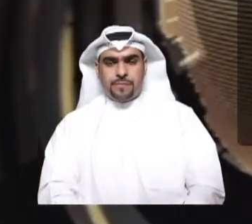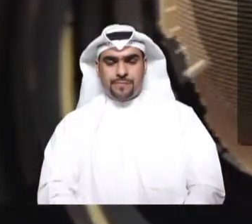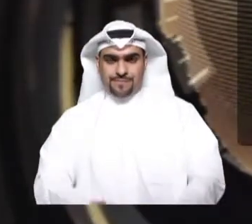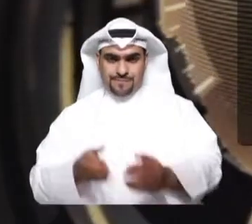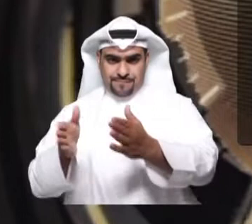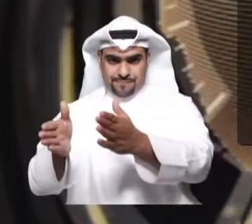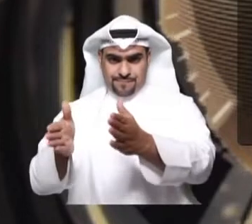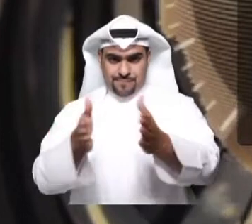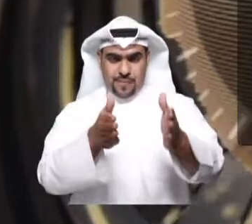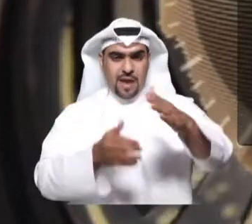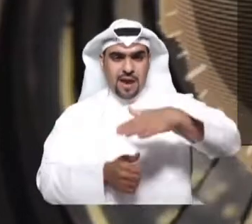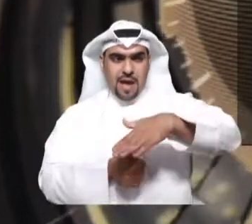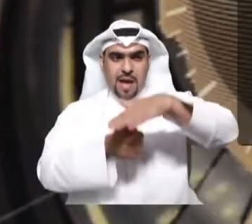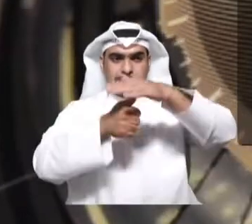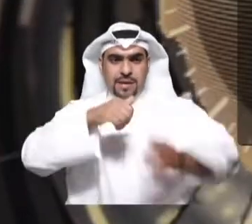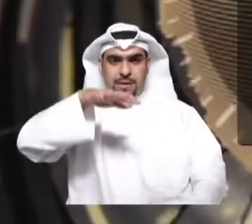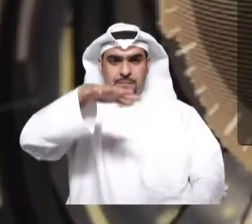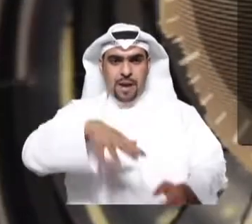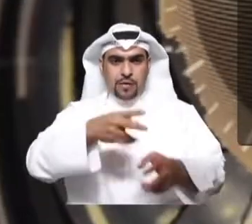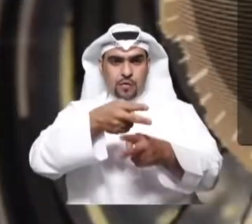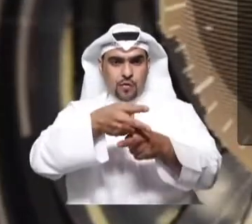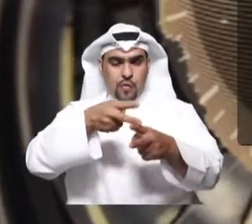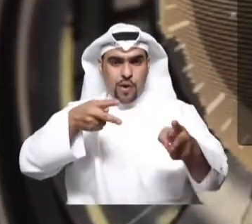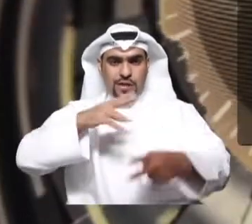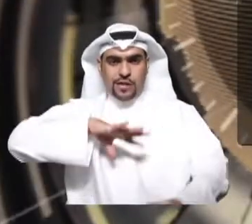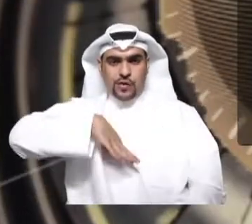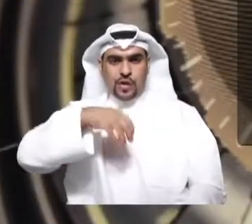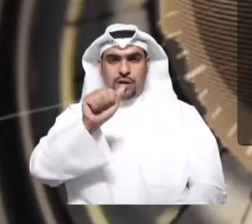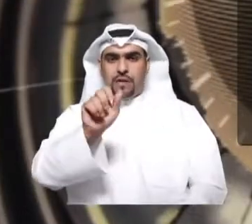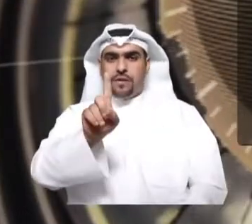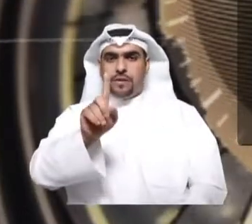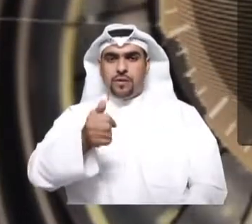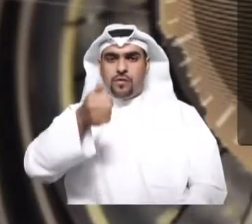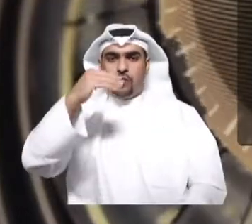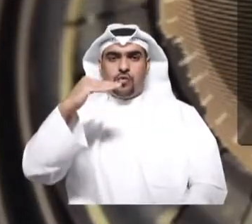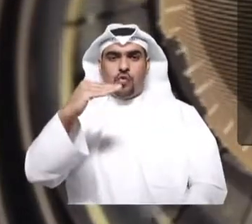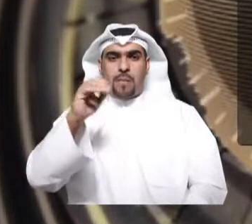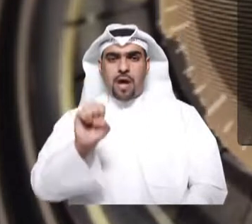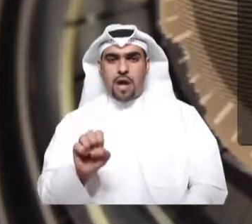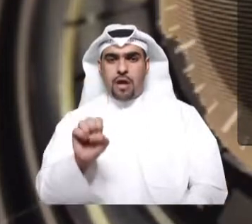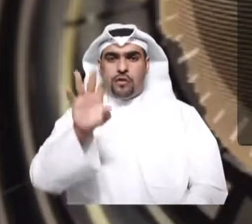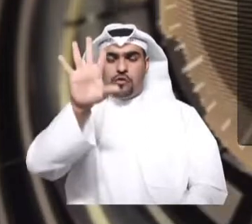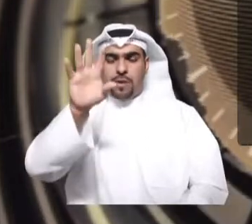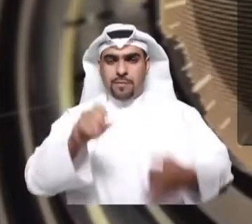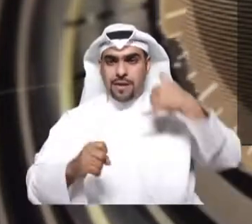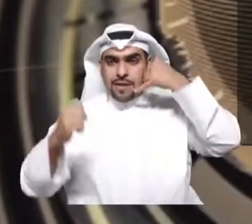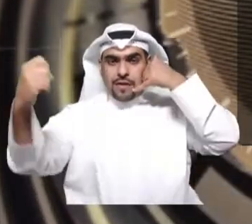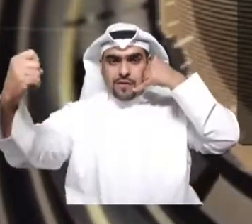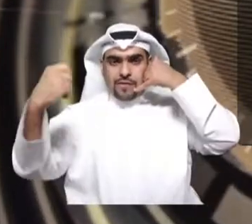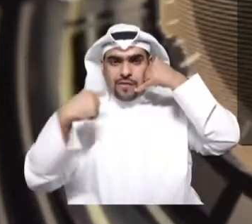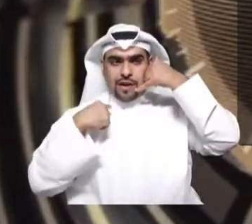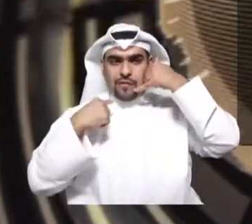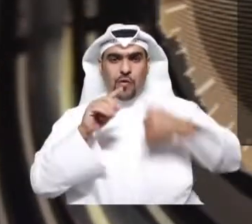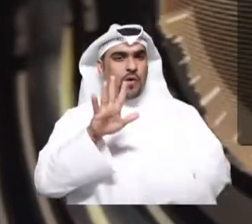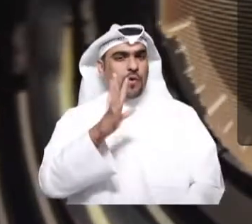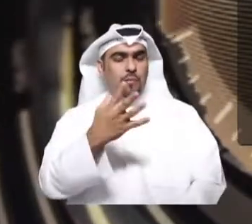كما تلقى حضرة صاحب السمو أمير البلاد الشيخ صباح الأحمد الجابر الصباح حفظه الله ورعاه اتصالا هاتفيا